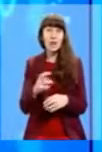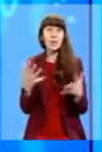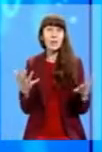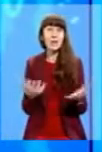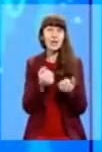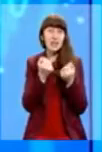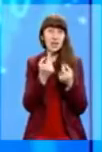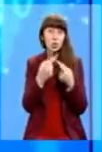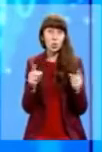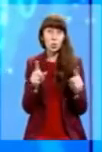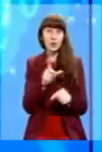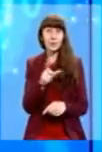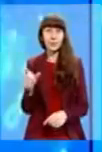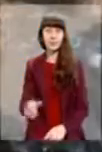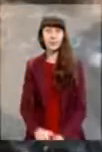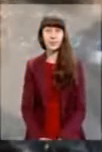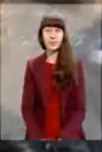в нашем следующем материале.